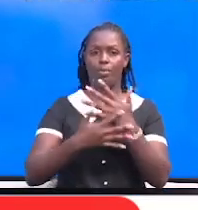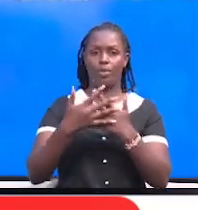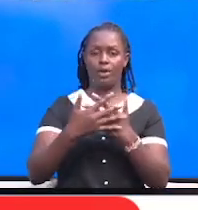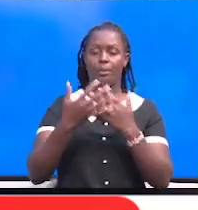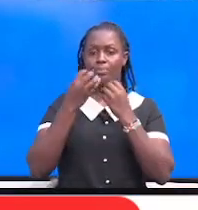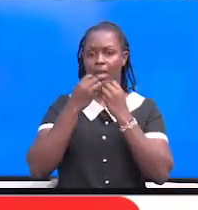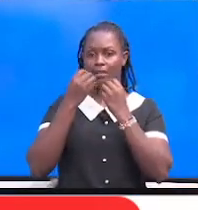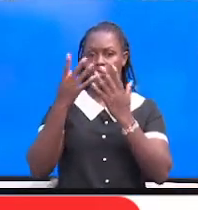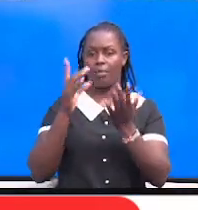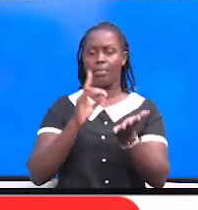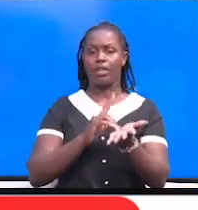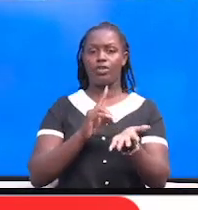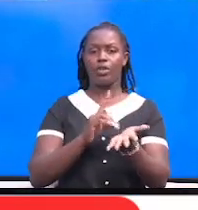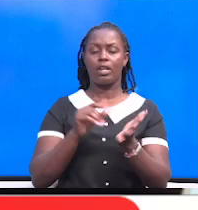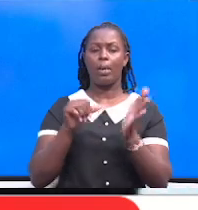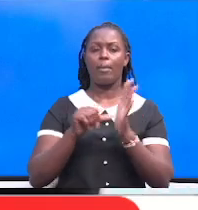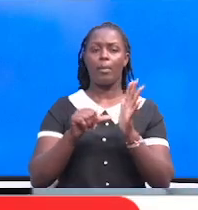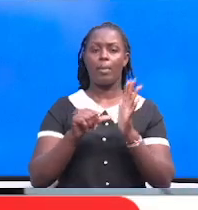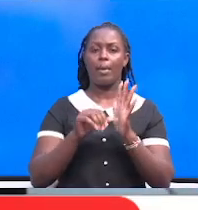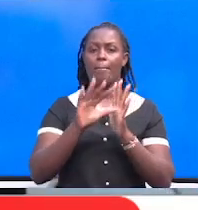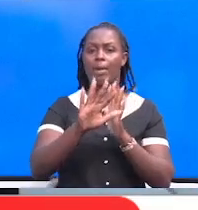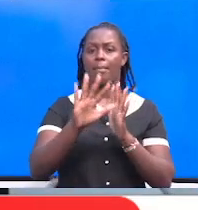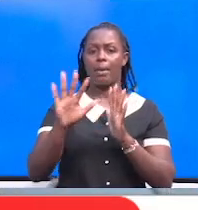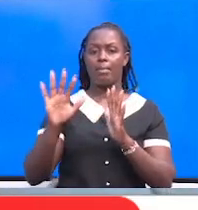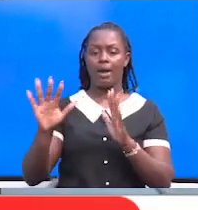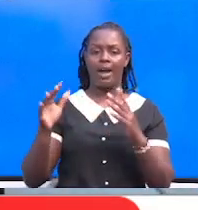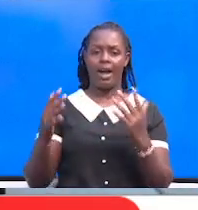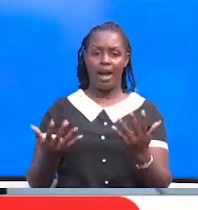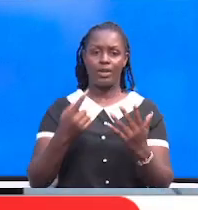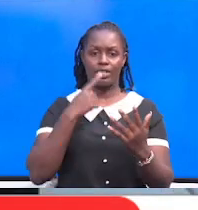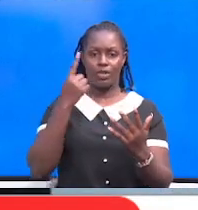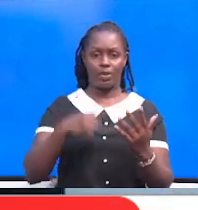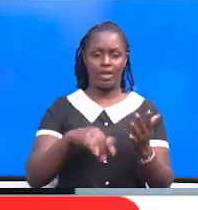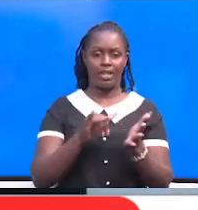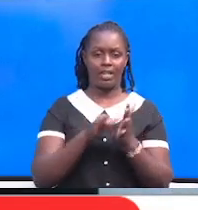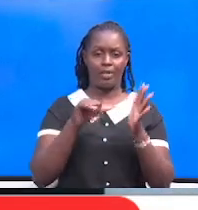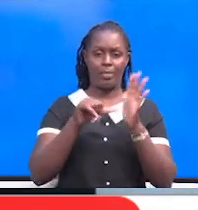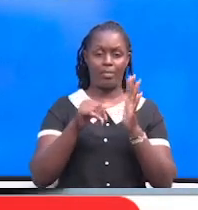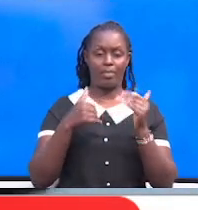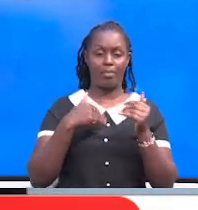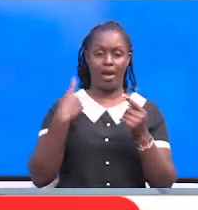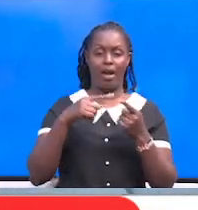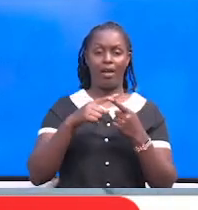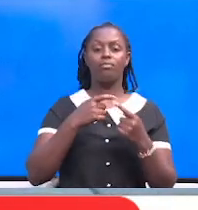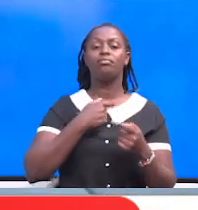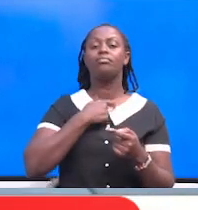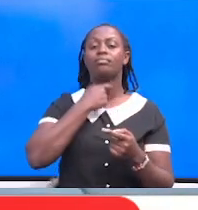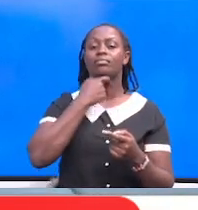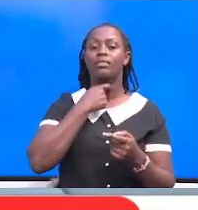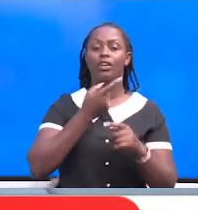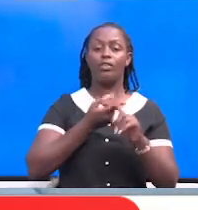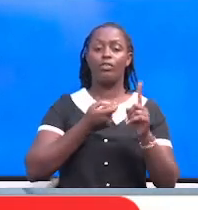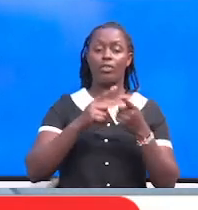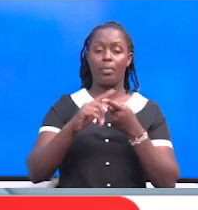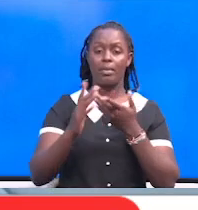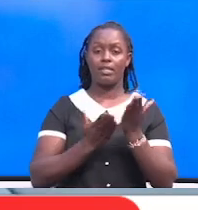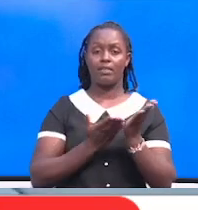shida zake huku akiashiria jinsi ana shida ya koo katika huduma zilizogharimu